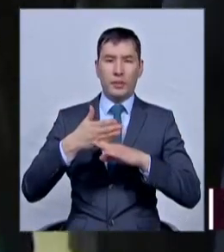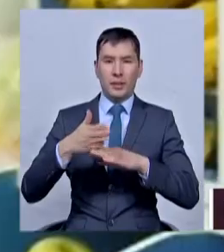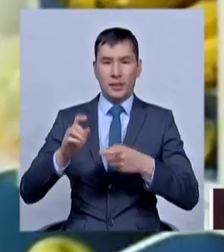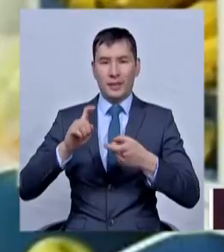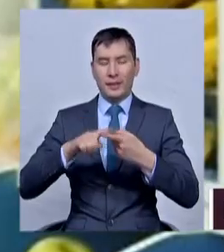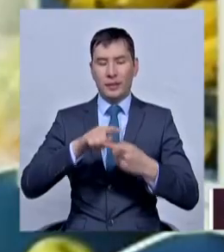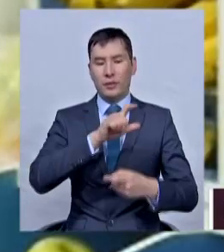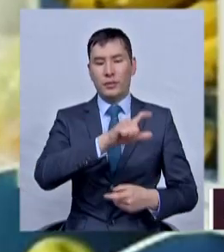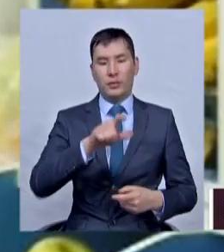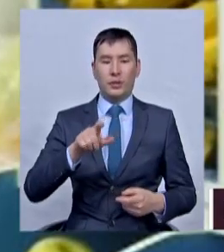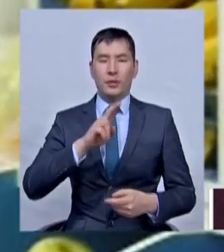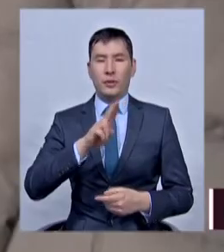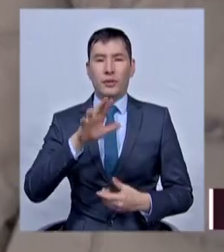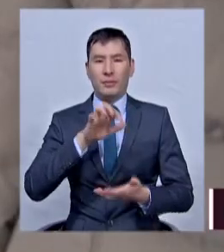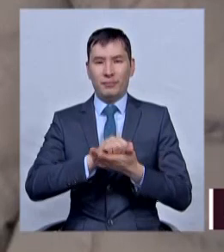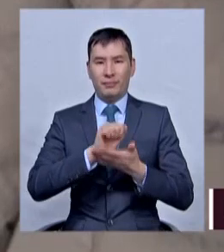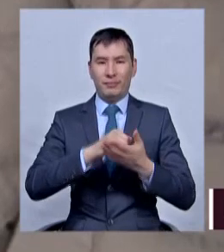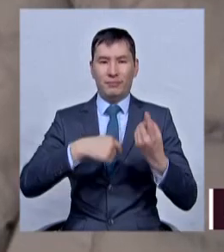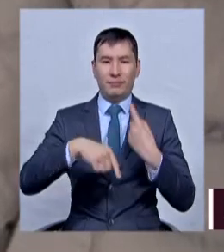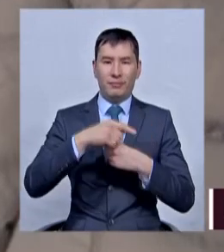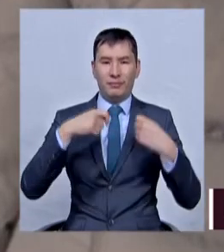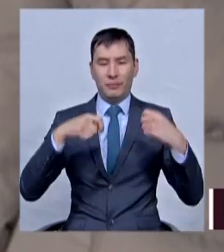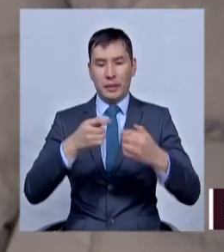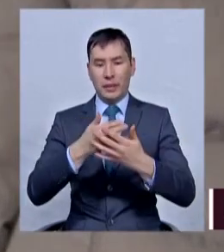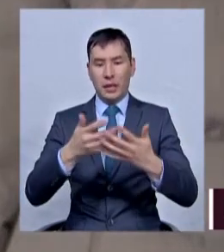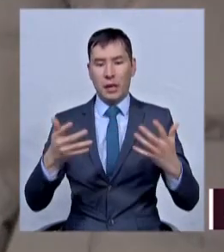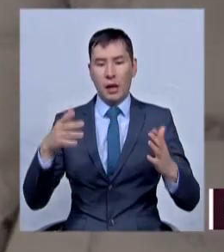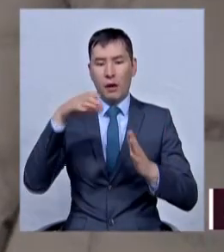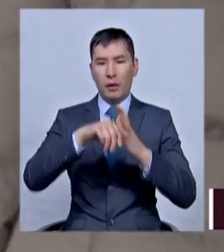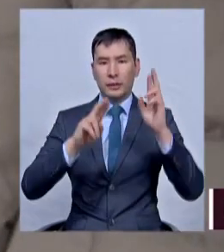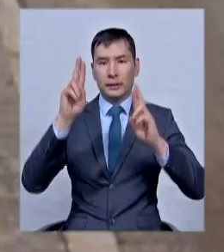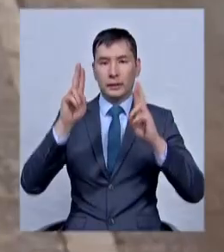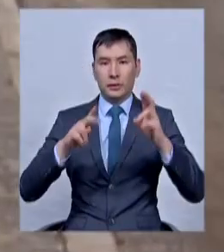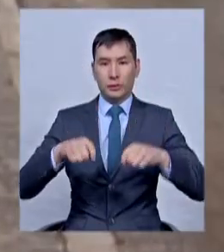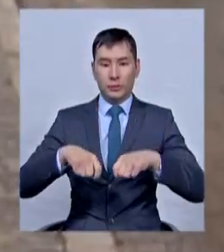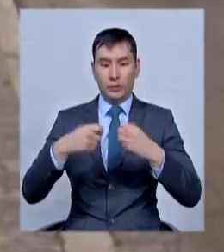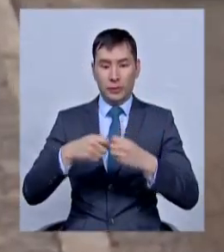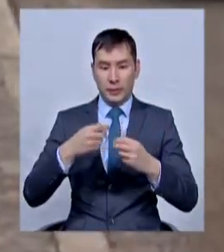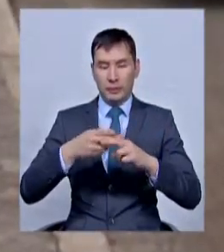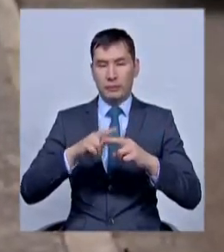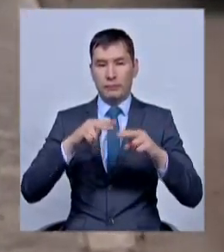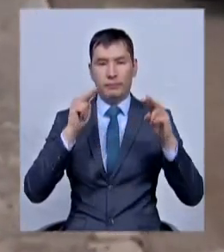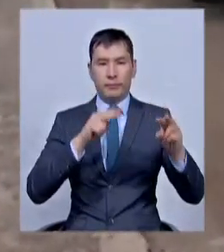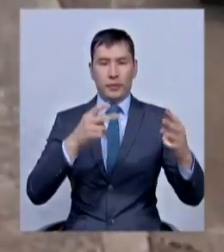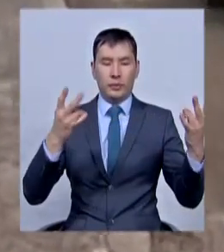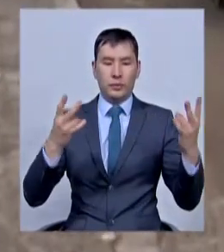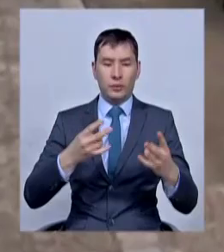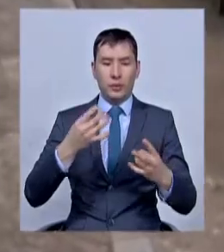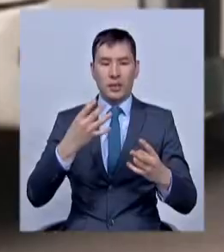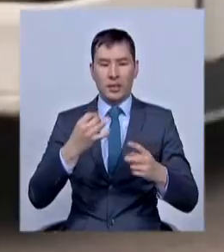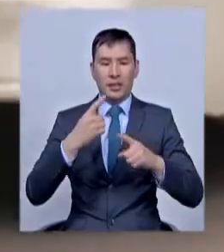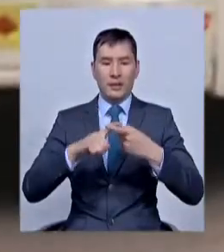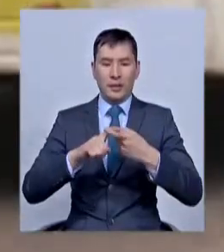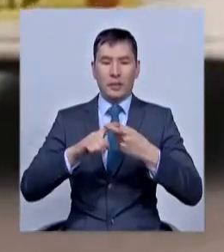кәсіпкерлердің санитарлық талаптарды орындамай, шектеу шараларын қайта бұзу жағдайлары жиілегенін сынға алды. Қоғамдық көліктегі санитарлық ахуалда